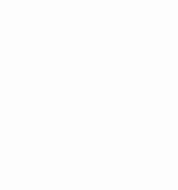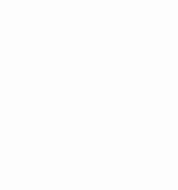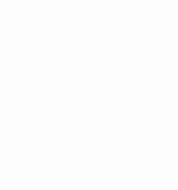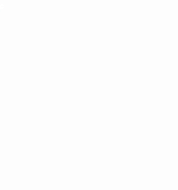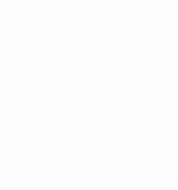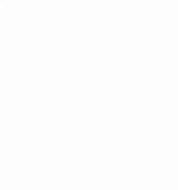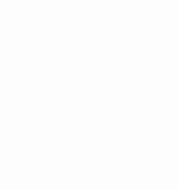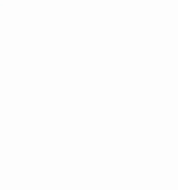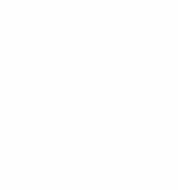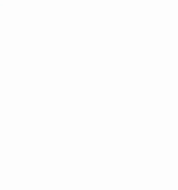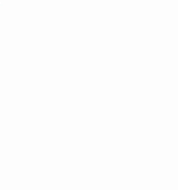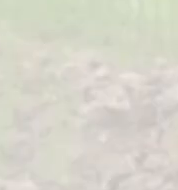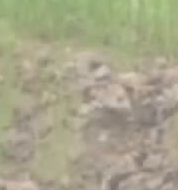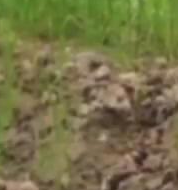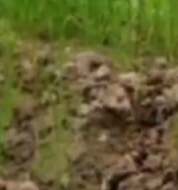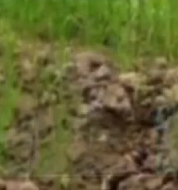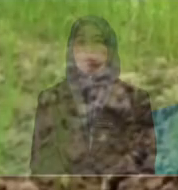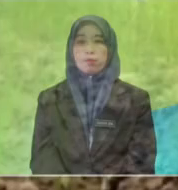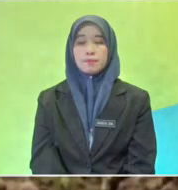TV KPM.